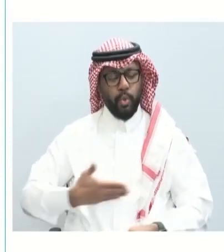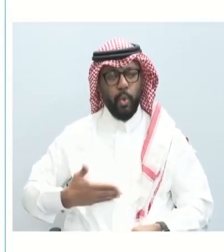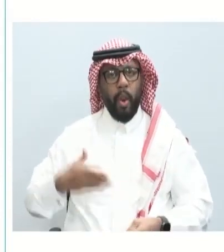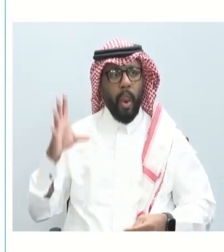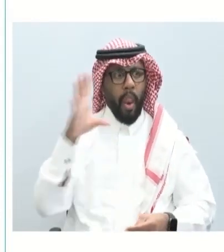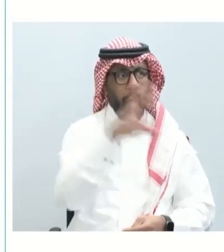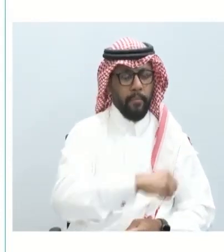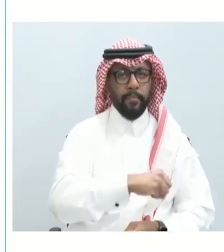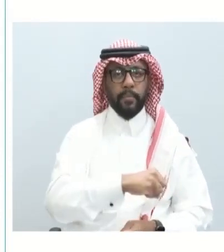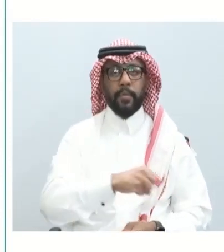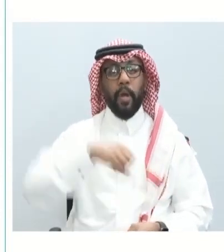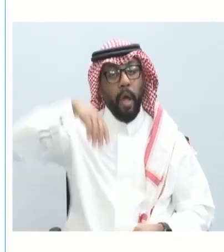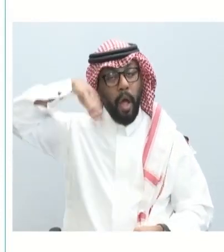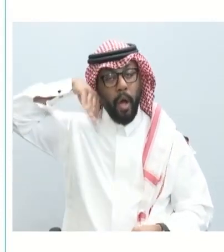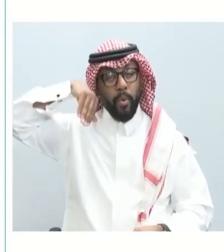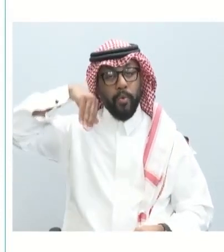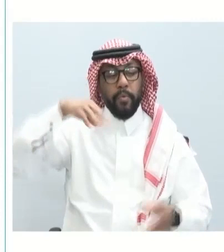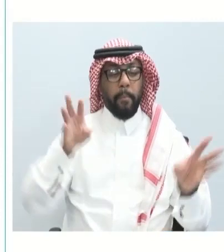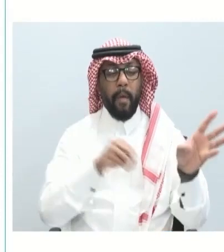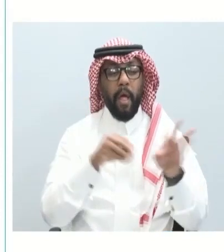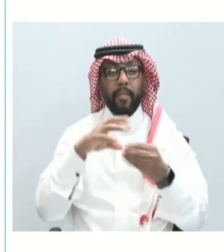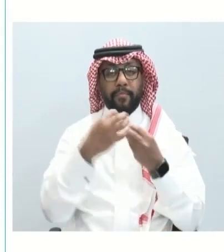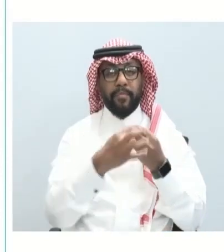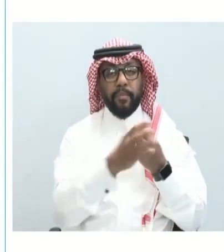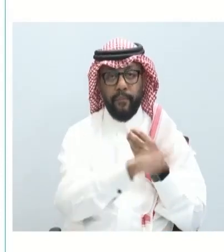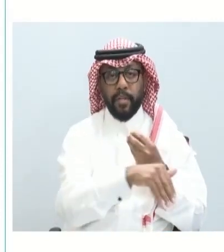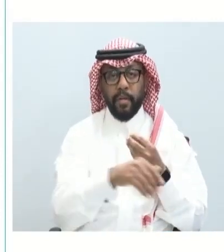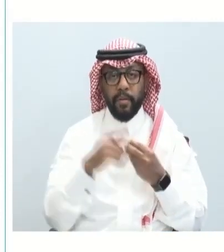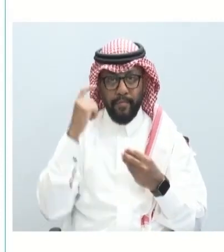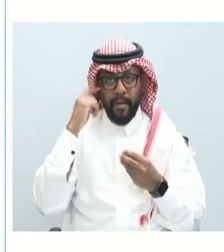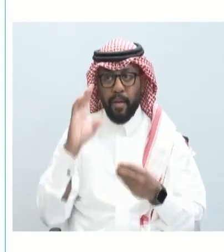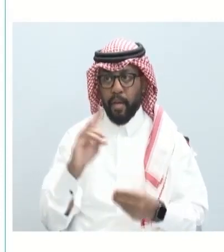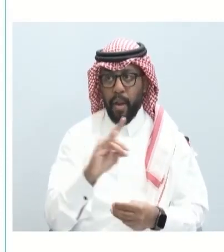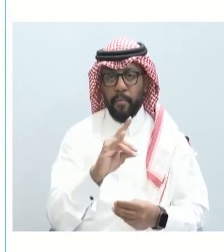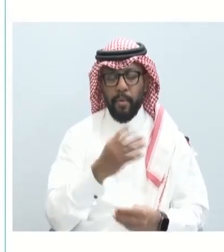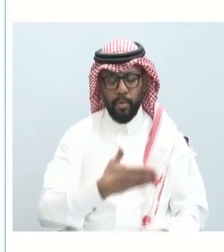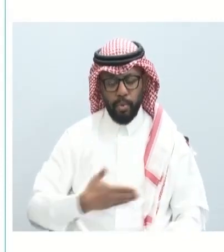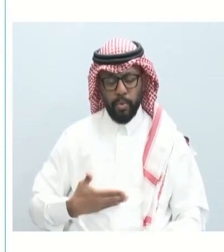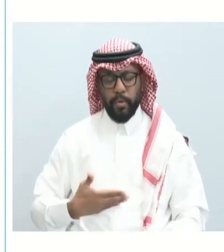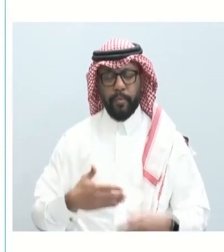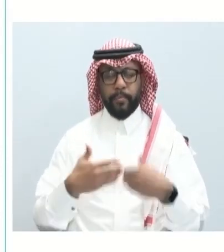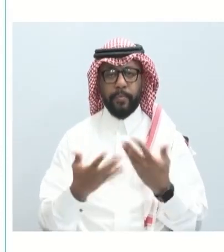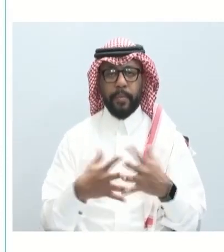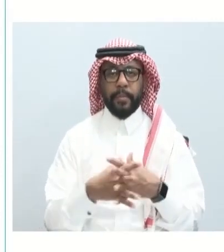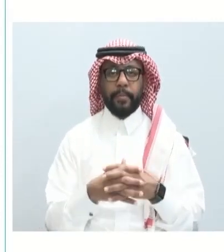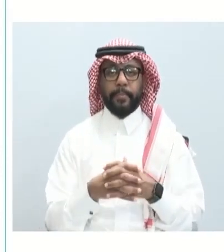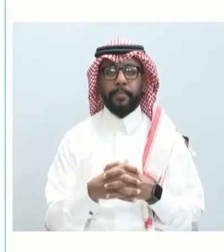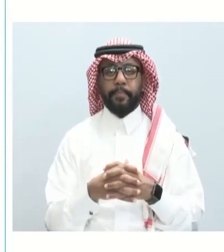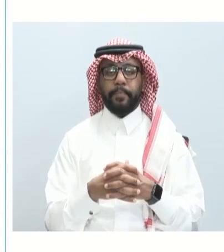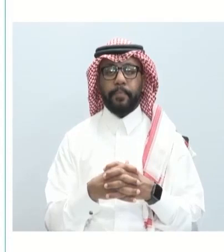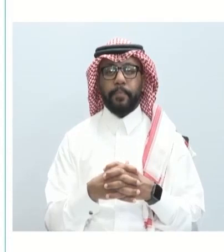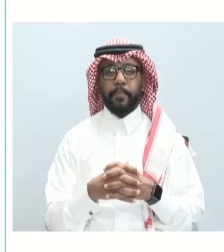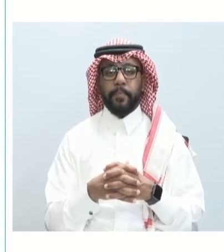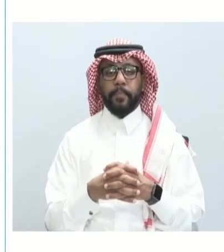وبعد الخضروات اذا لدينا كلب جائع مفترس ولدينا خروف ولدينا بعض الخضروات